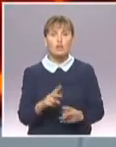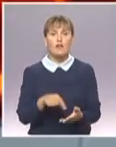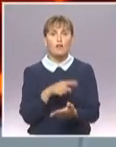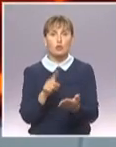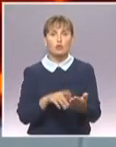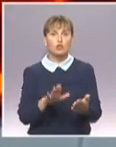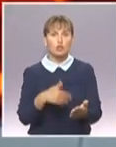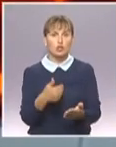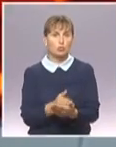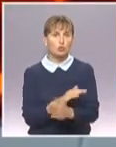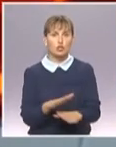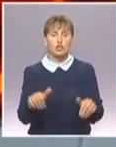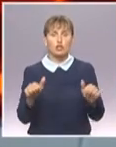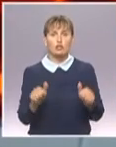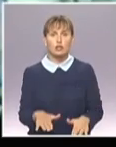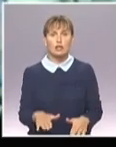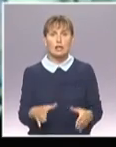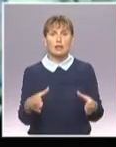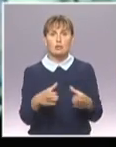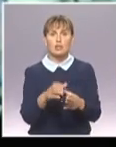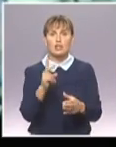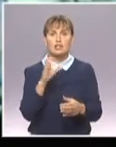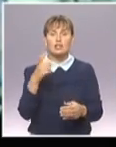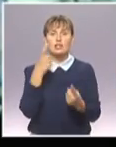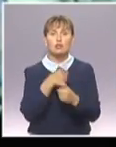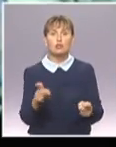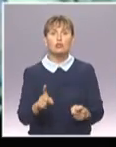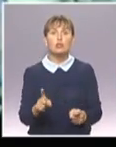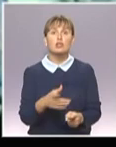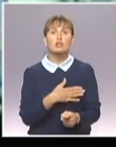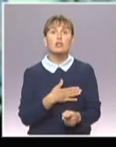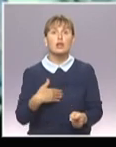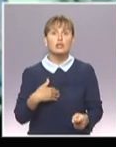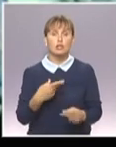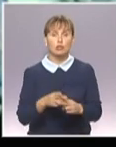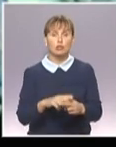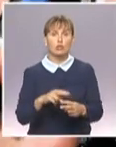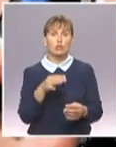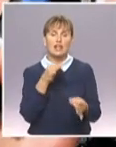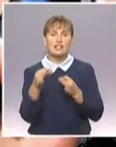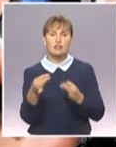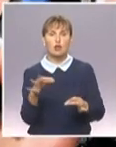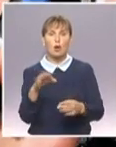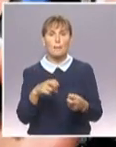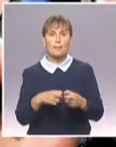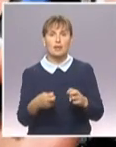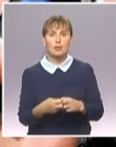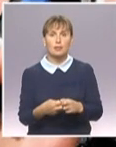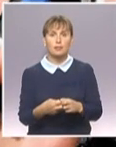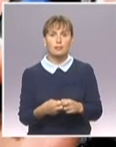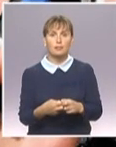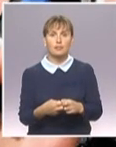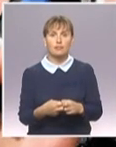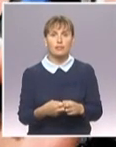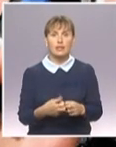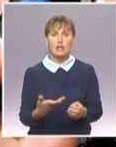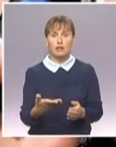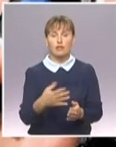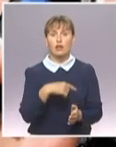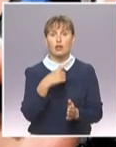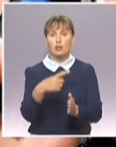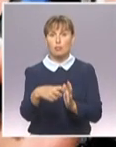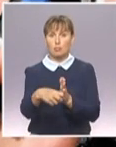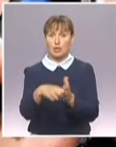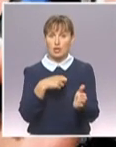до сих пор не были решены. Пресс-службе KSL заявили, что не намерены комментировать проблему. Вы высылаете запрос, мы предоставим ответ на этот запрос